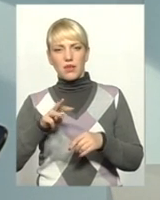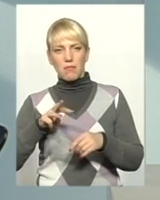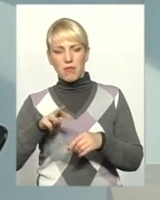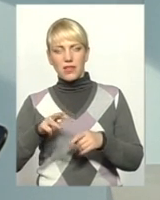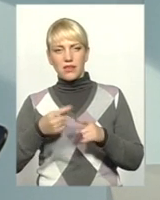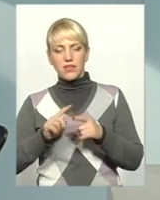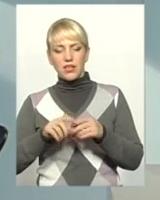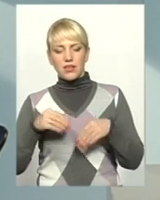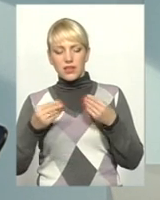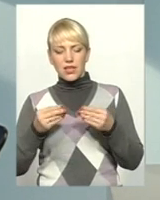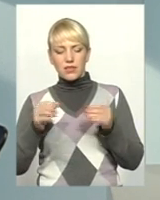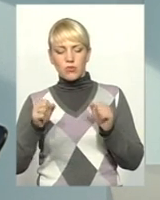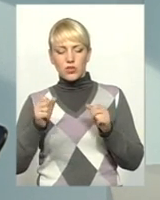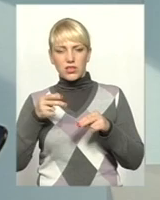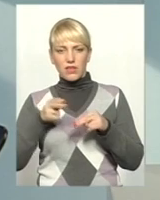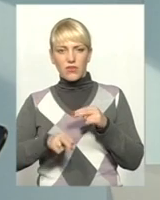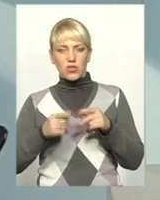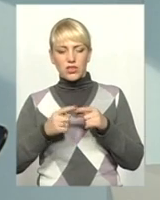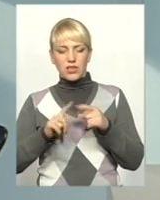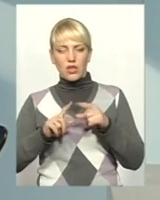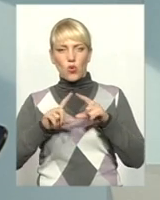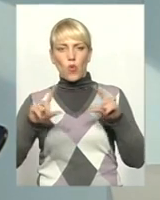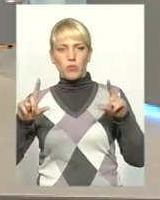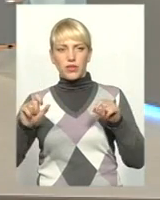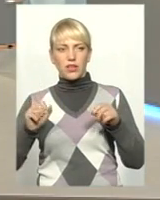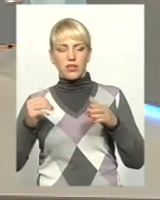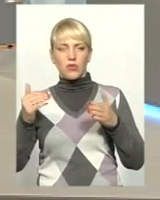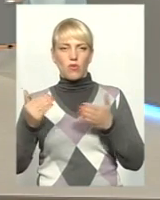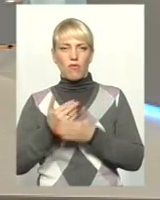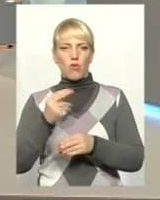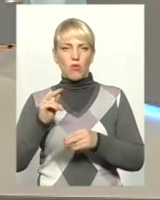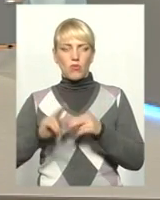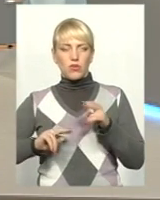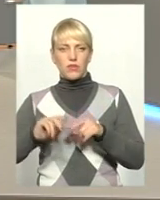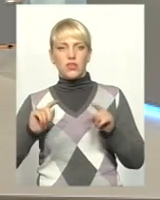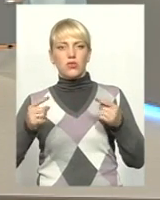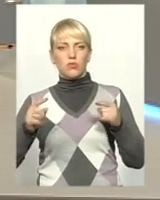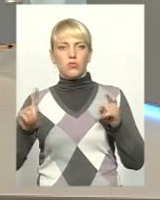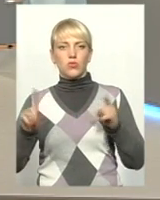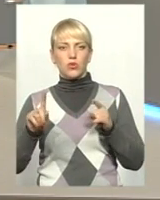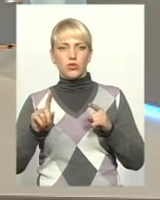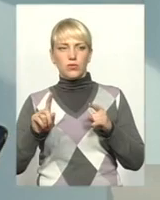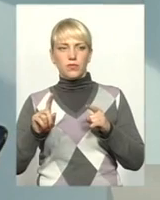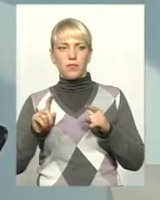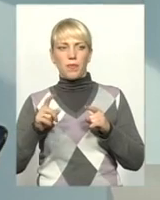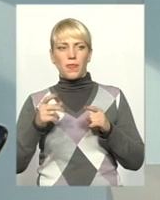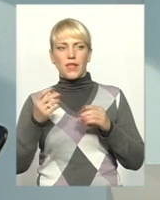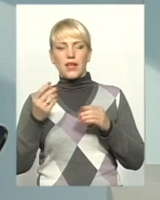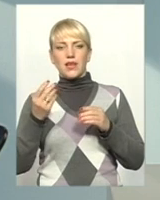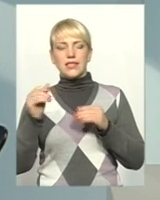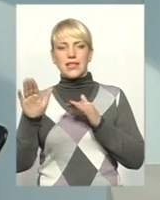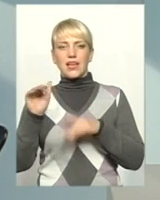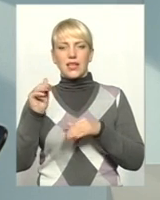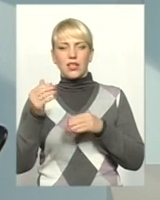можливість нам взагалі завершити цей об'єкт нового будівництва. Чому я говорю, що воно йде за рахунок кредитних коштів? Тому